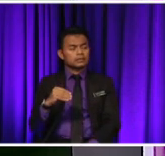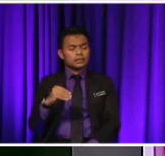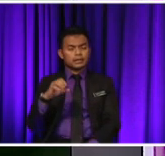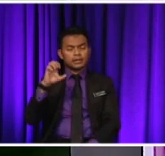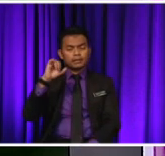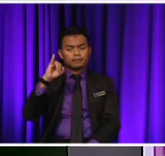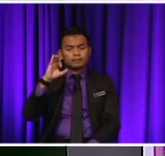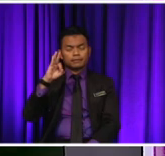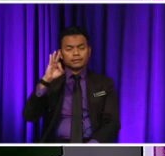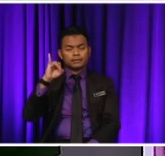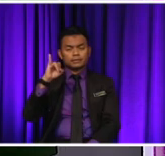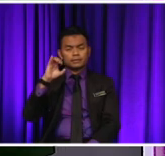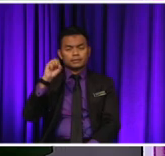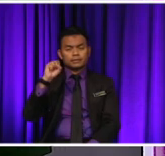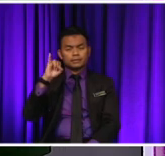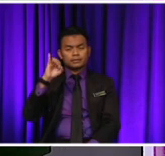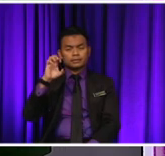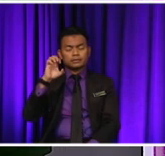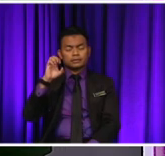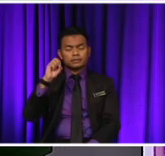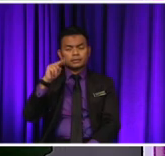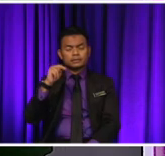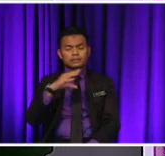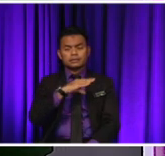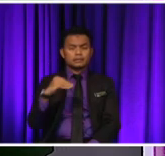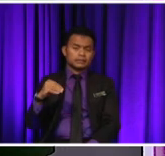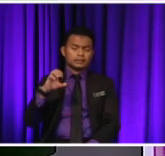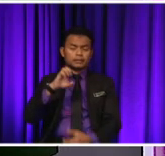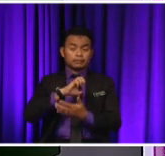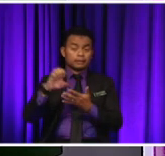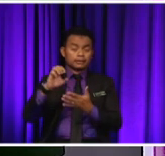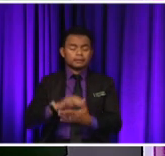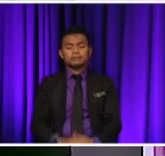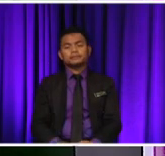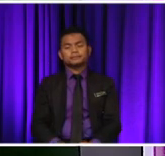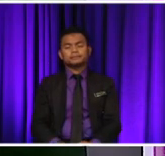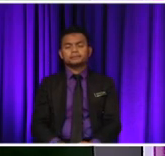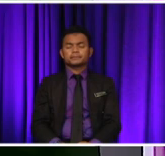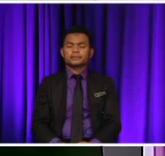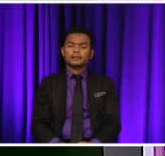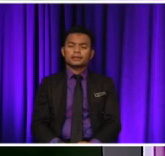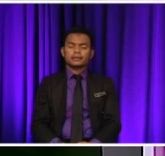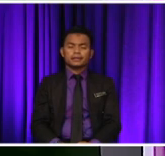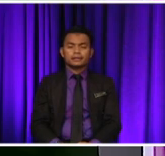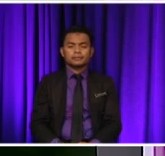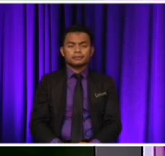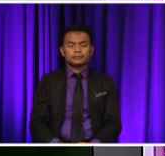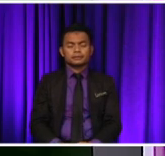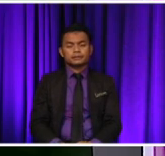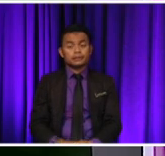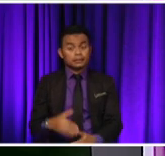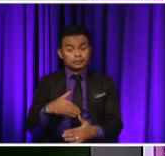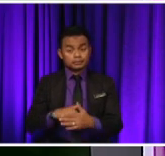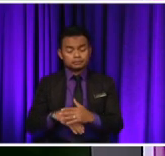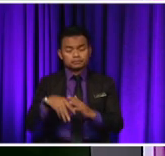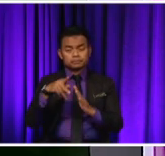Oke itulah yang berkaitan tentang konsep keberkahan dan konsep kecakapan dalam fungsian dalam pengurusan maksudnya